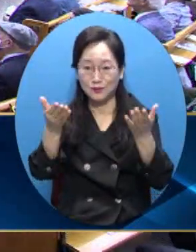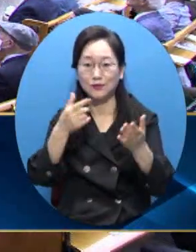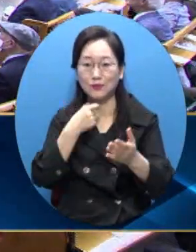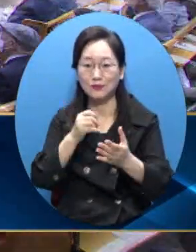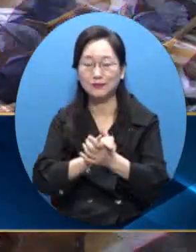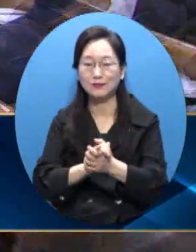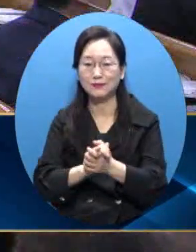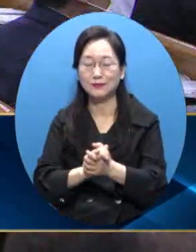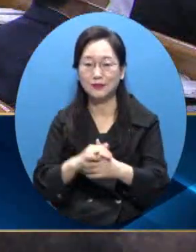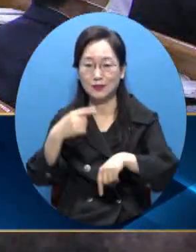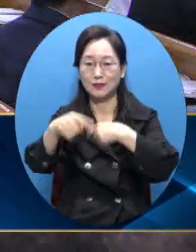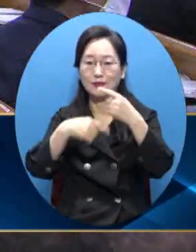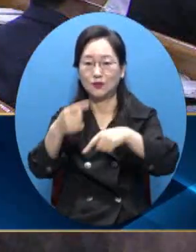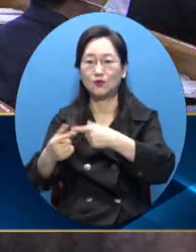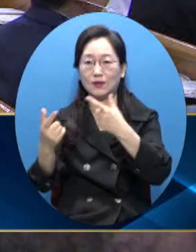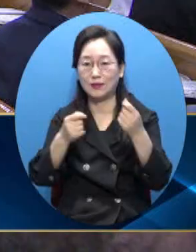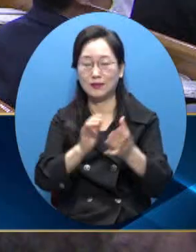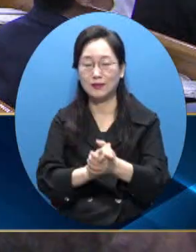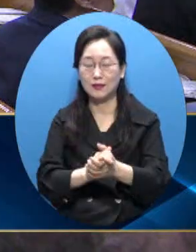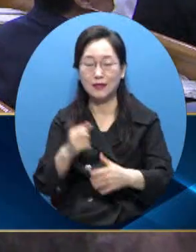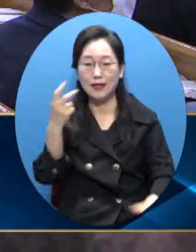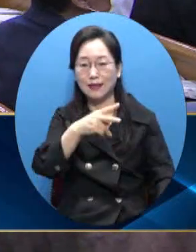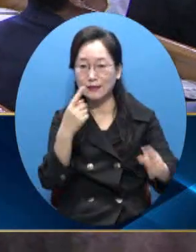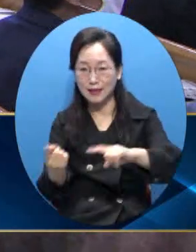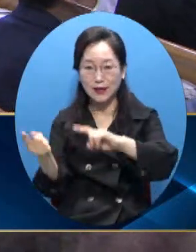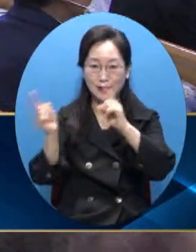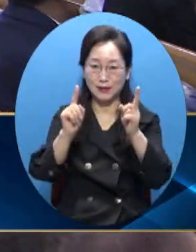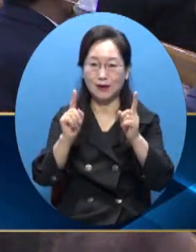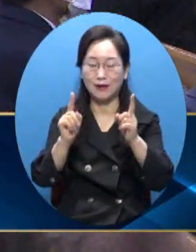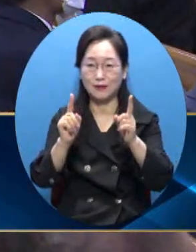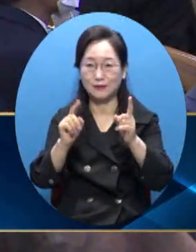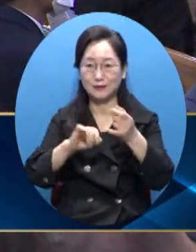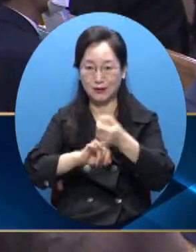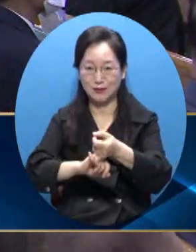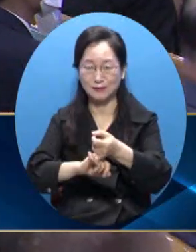원합니다. 제목을 크게 따라해 주시기 바랍니다. 다시 살아나리라.